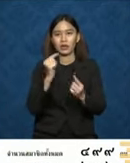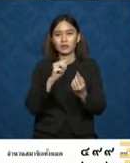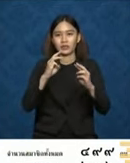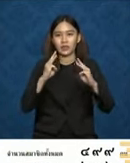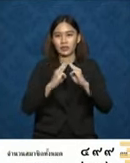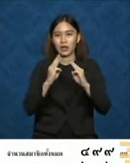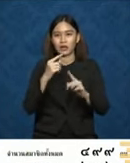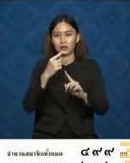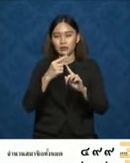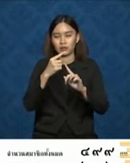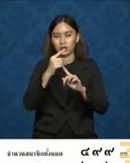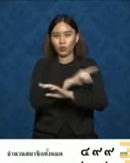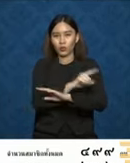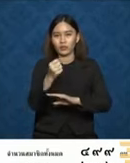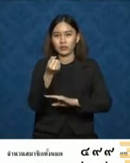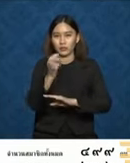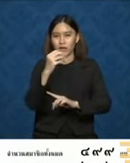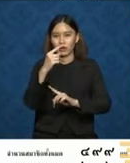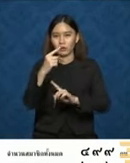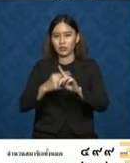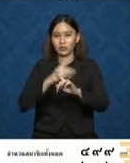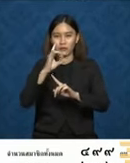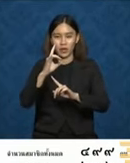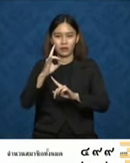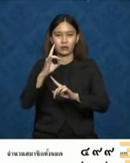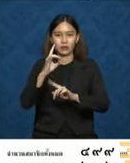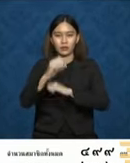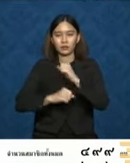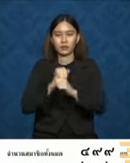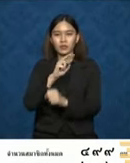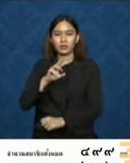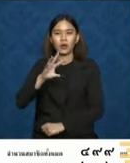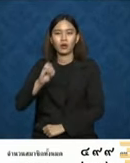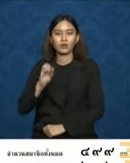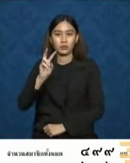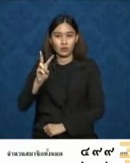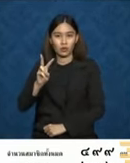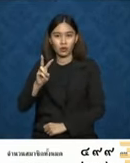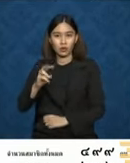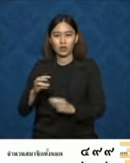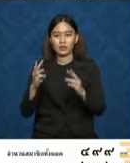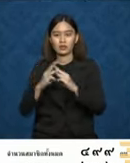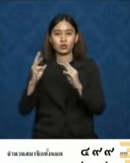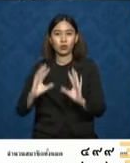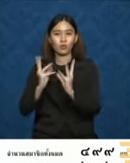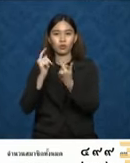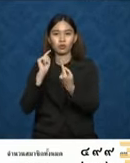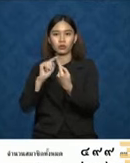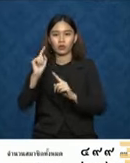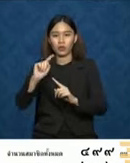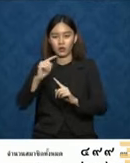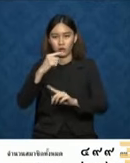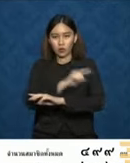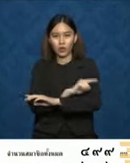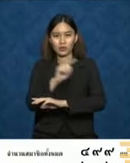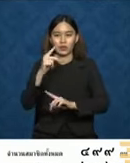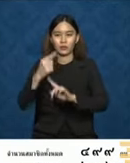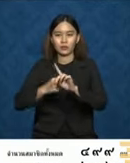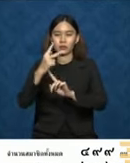แต่วันที่ที่19สิงหาคสิงหาคม 2562และสิ้นสุดสัญญาคือวันที่ 3